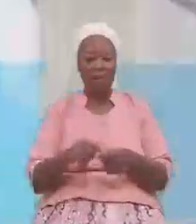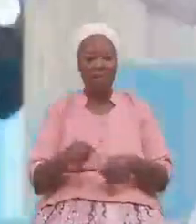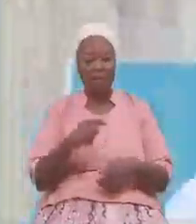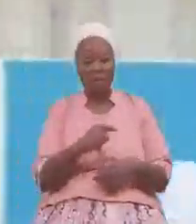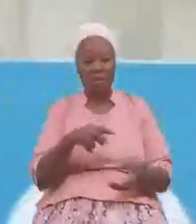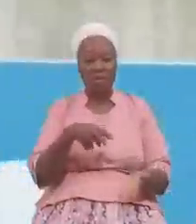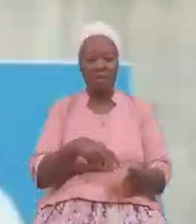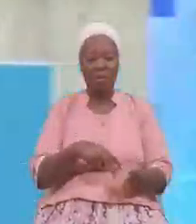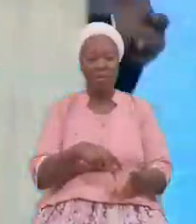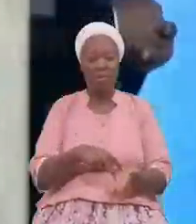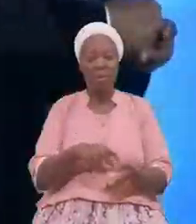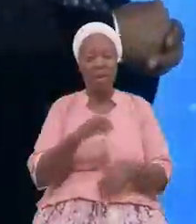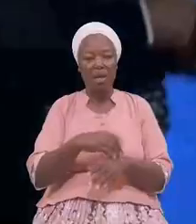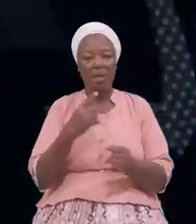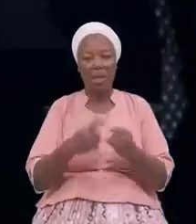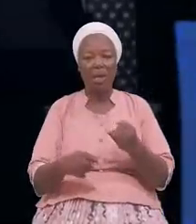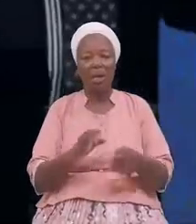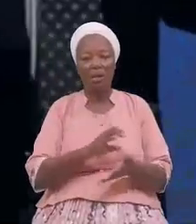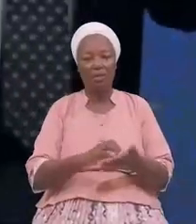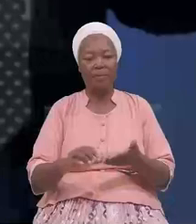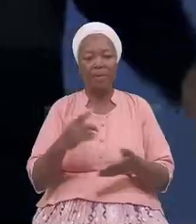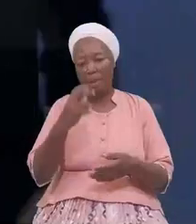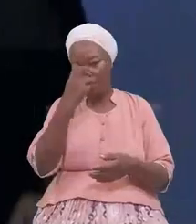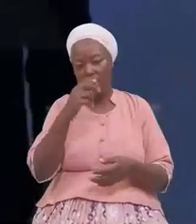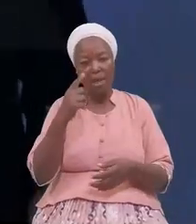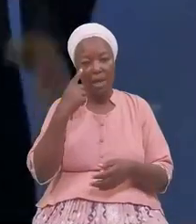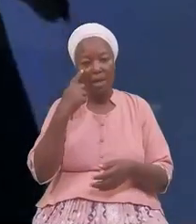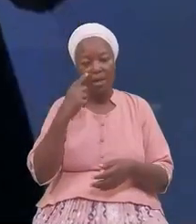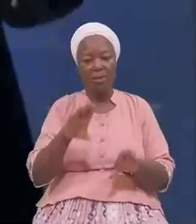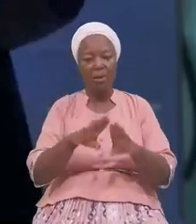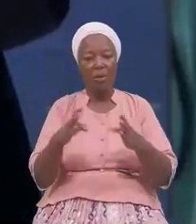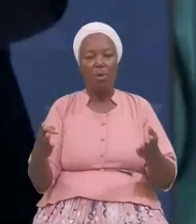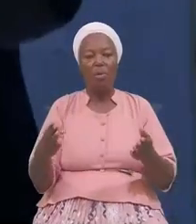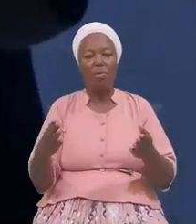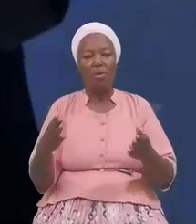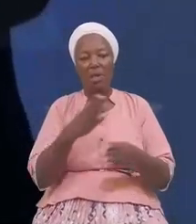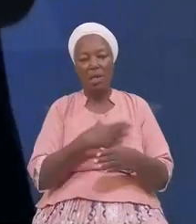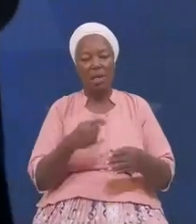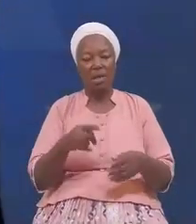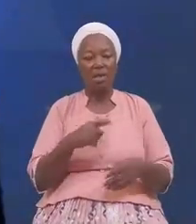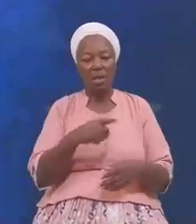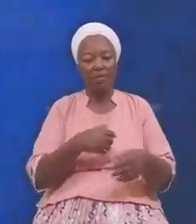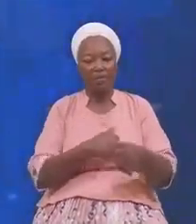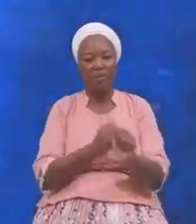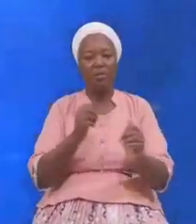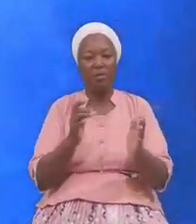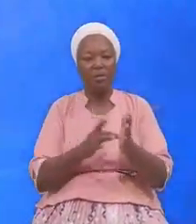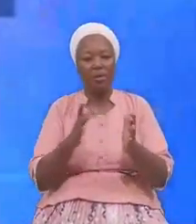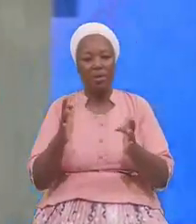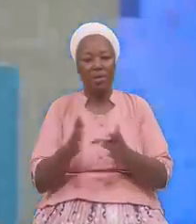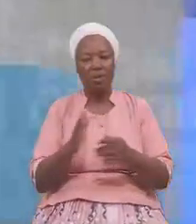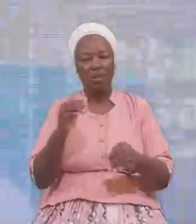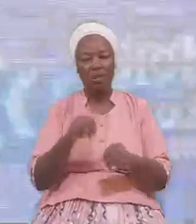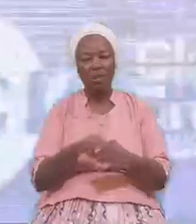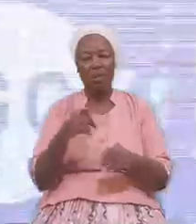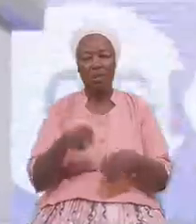dernier verset, les yeux aveugles s'ouvrirent et il suivit Jésus dans le chemin.